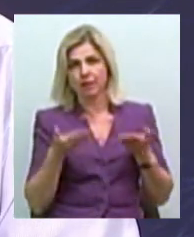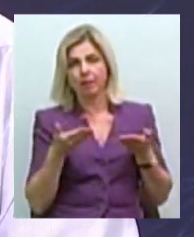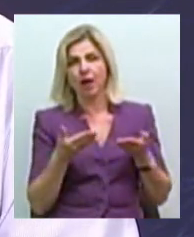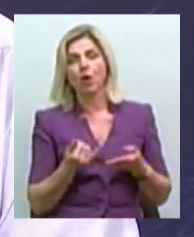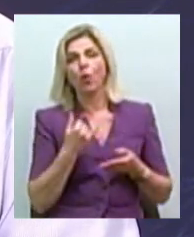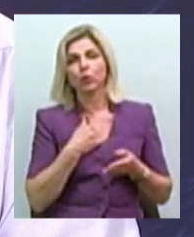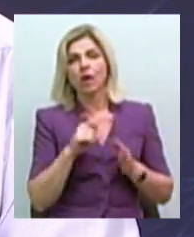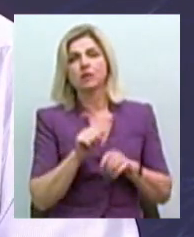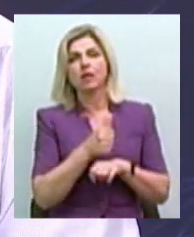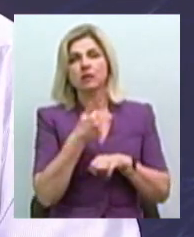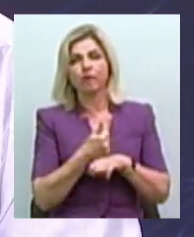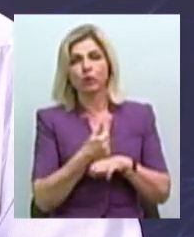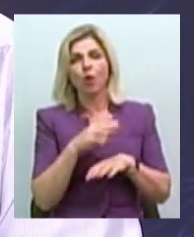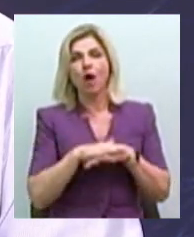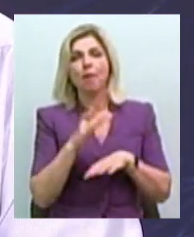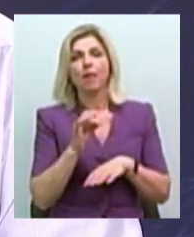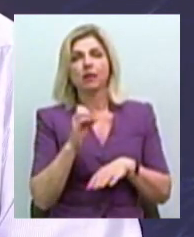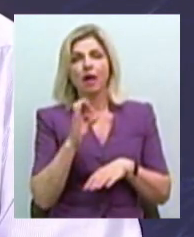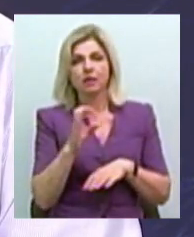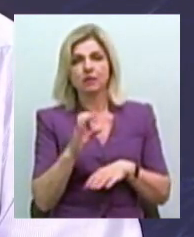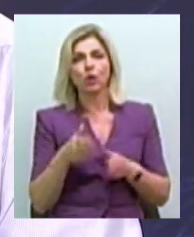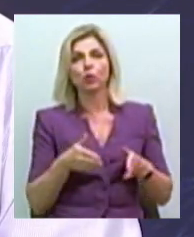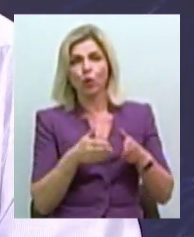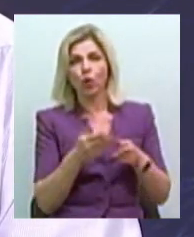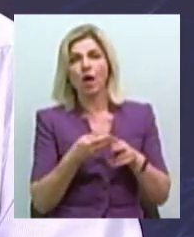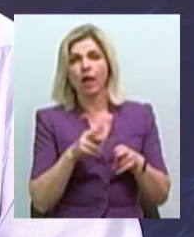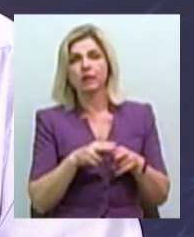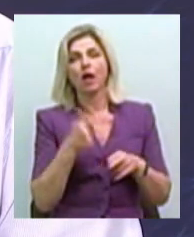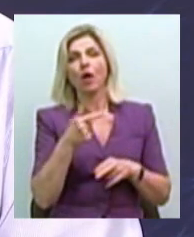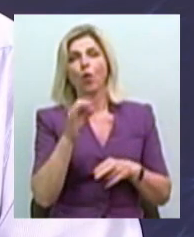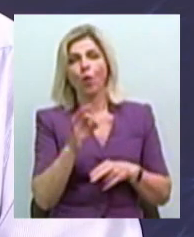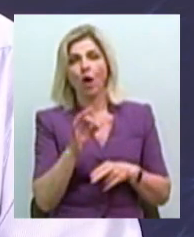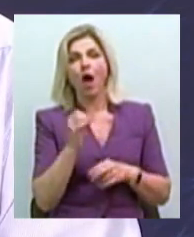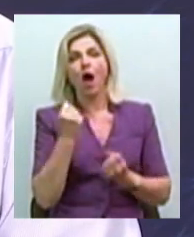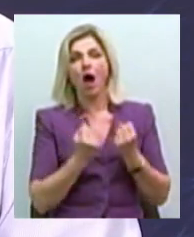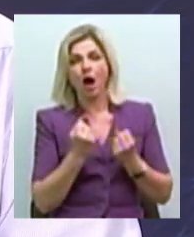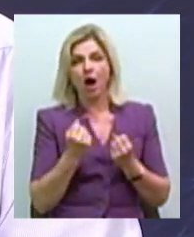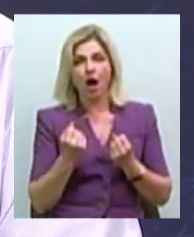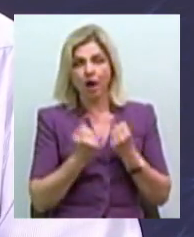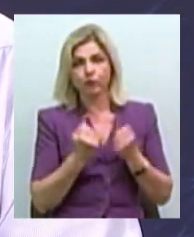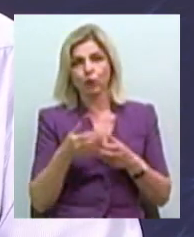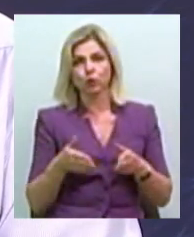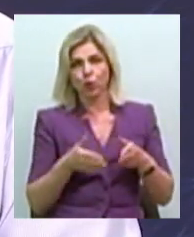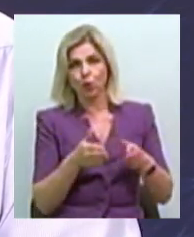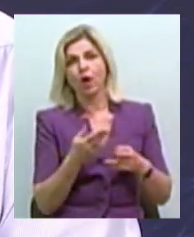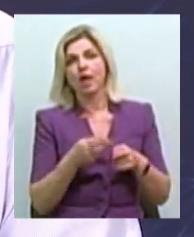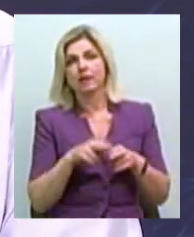основной балансодержатель дорог у нас это ЭВО «Автодорог». Это касается центральных магистралей города.